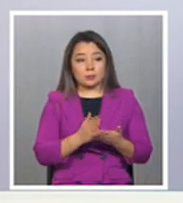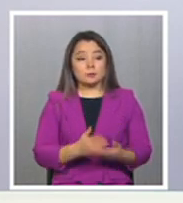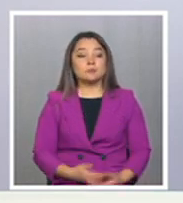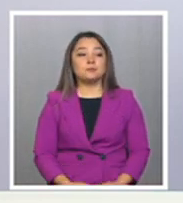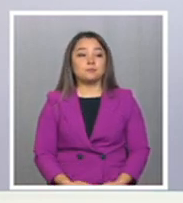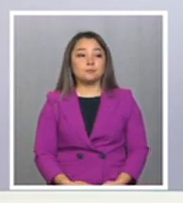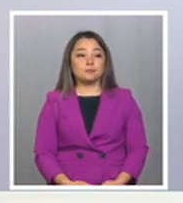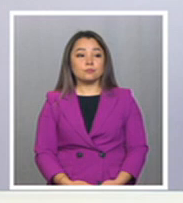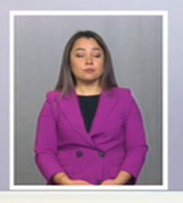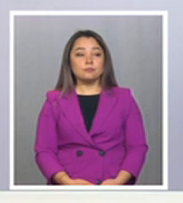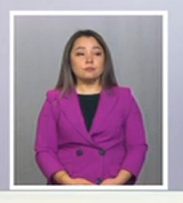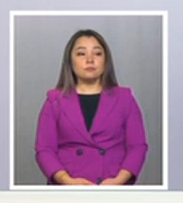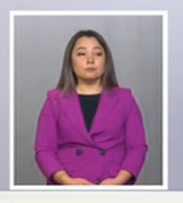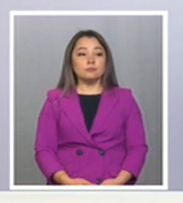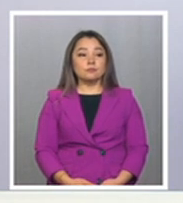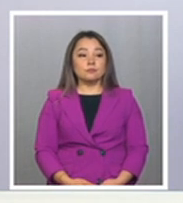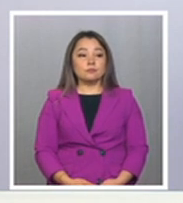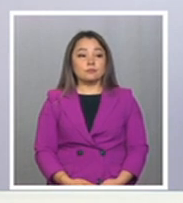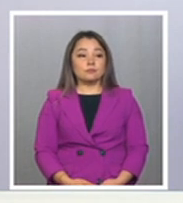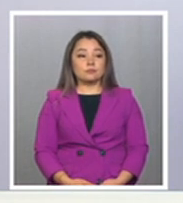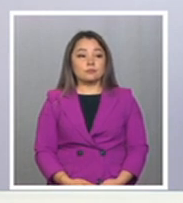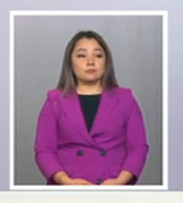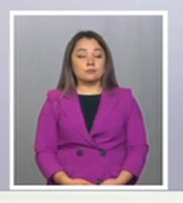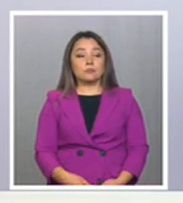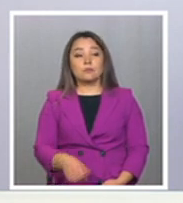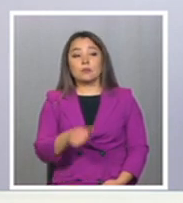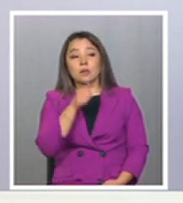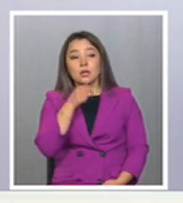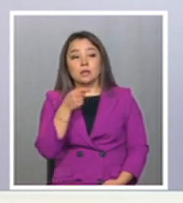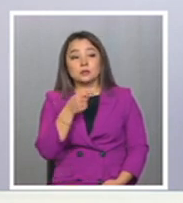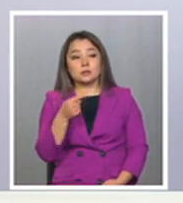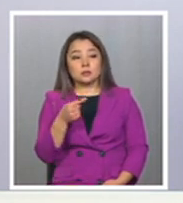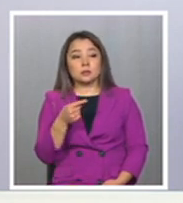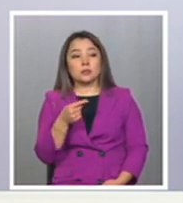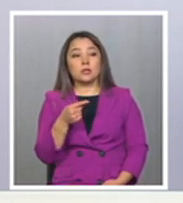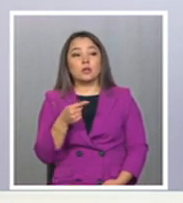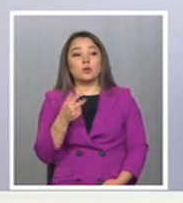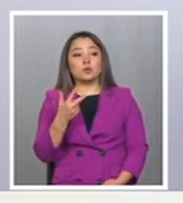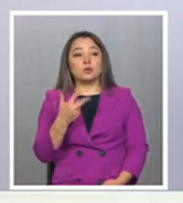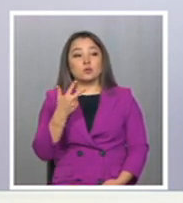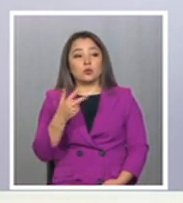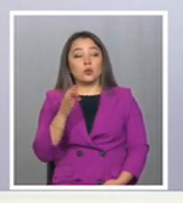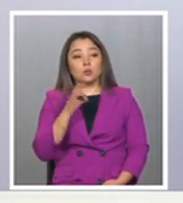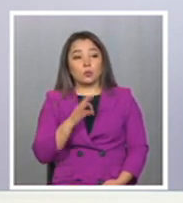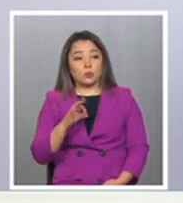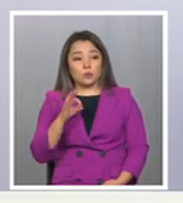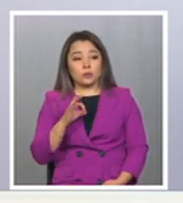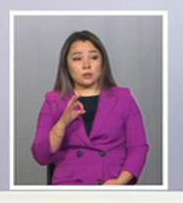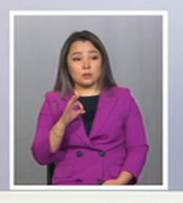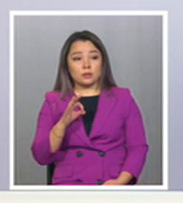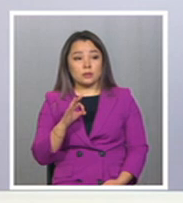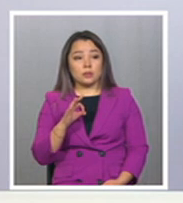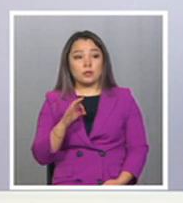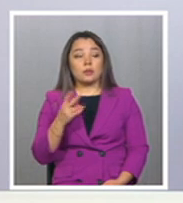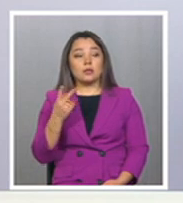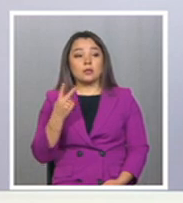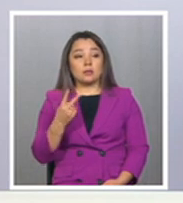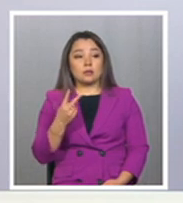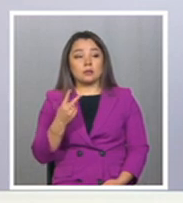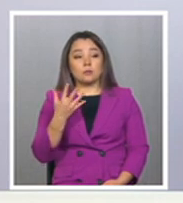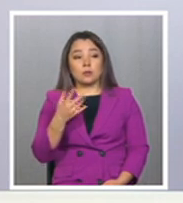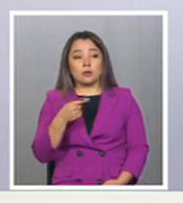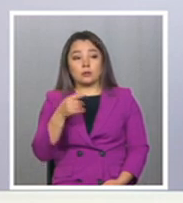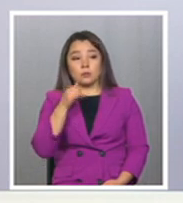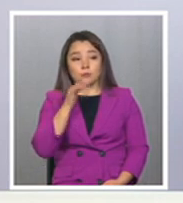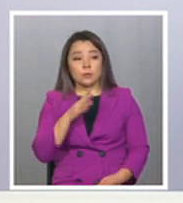қоямыз. Енді азайтамыз балалар. Сонда 3-тен 3 алсақ 0 қалады. 2-ден 5 азайтылмайды ғой.